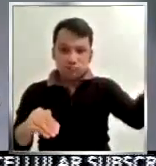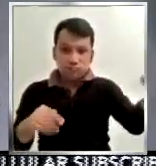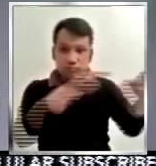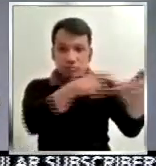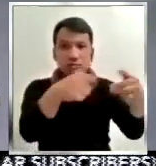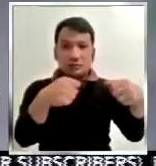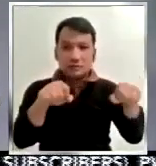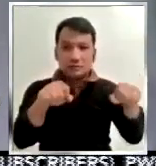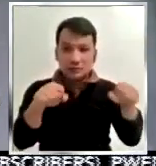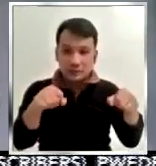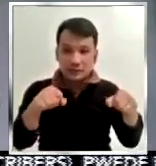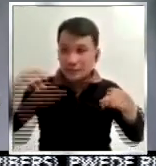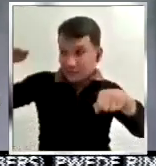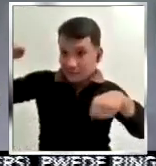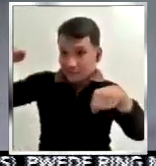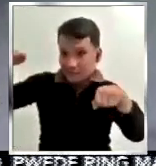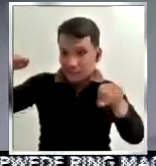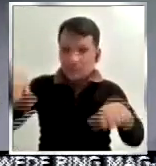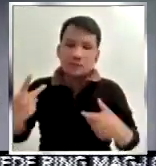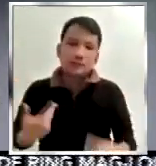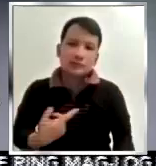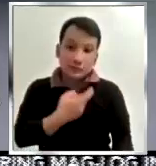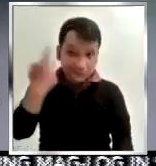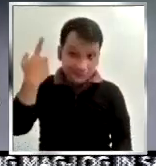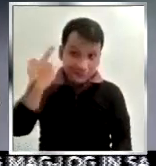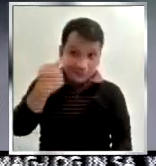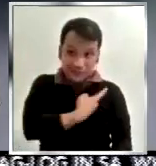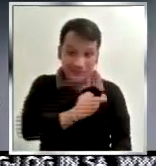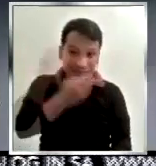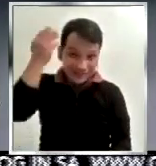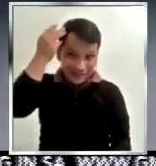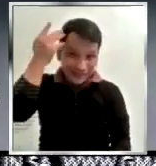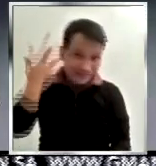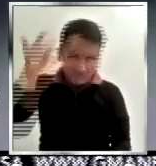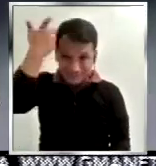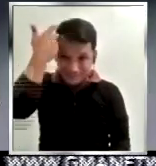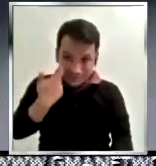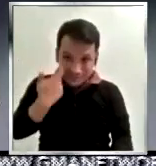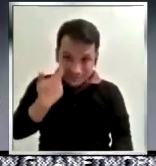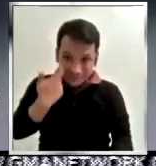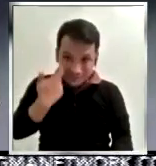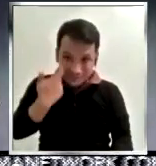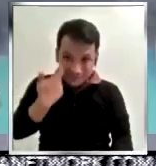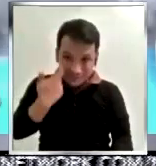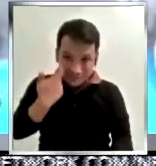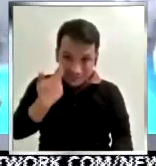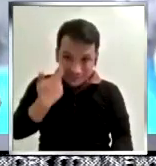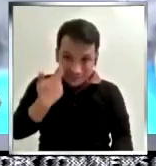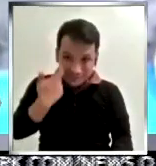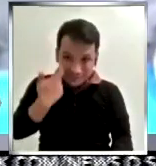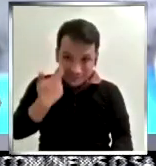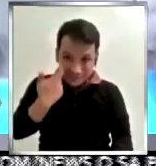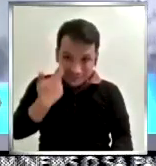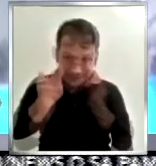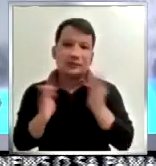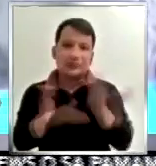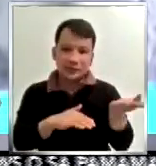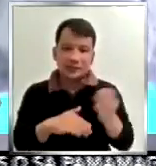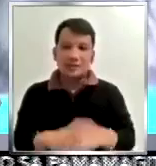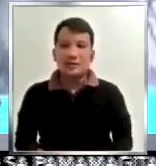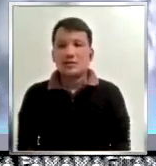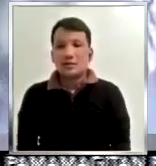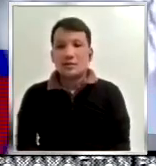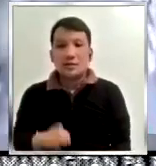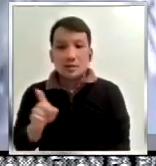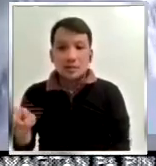ulo. Naisugod pa siya sa ospital pero binawian din ang buhay. Nagtamo naman ng minor injury ang kanyang pasahero. Nagsampa na ng